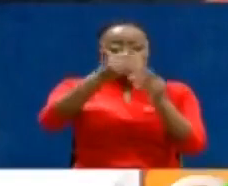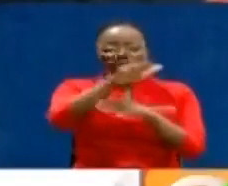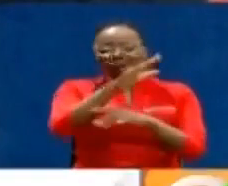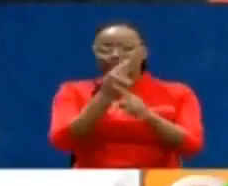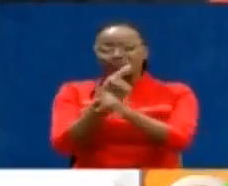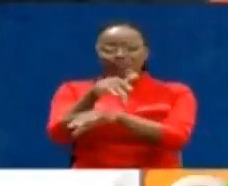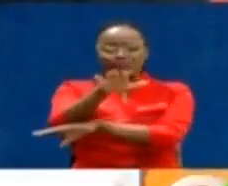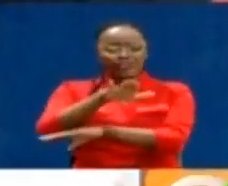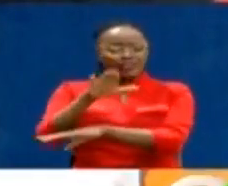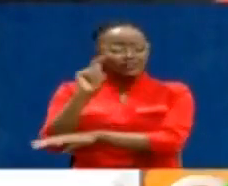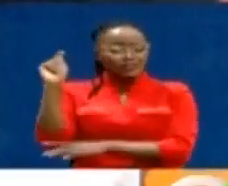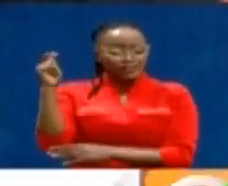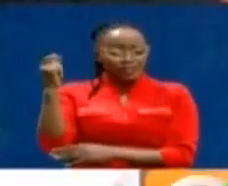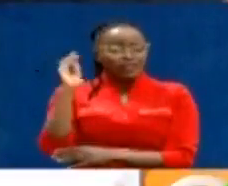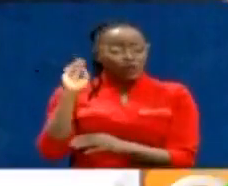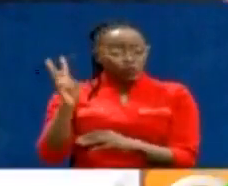miinuko ya Kenya.